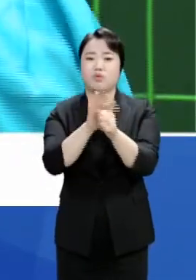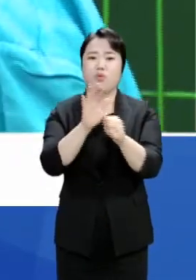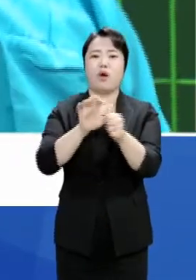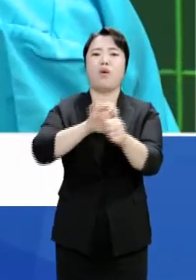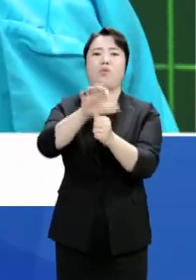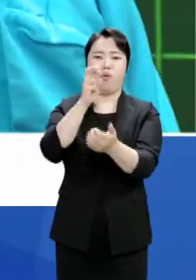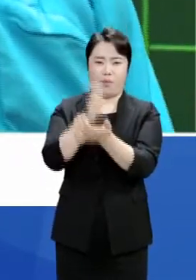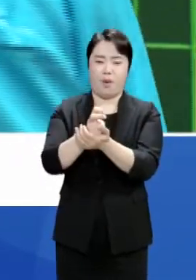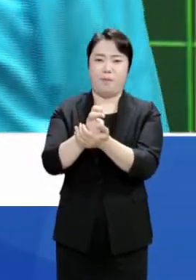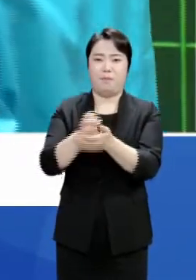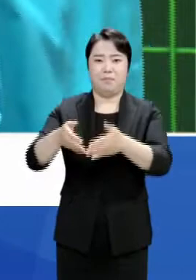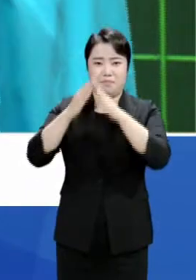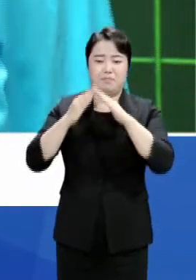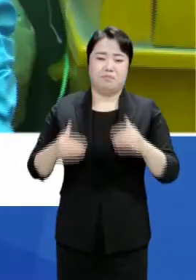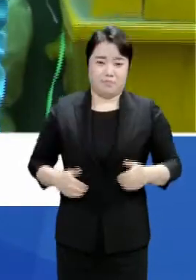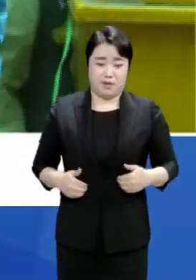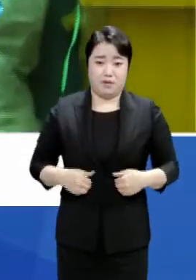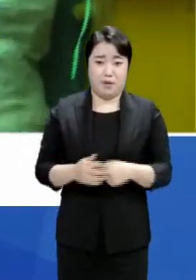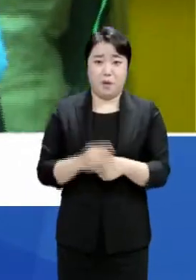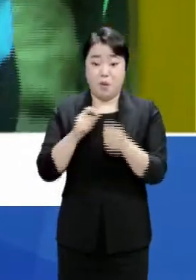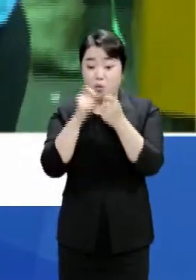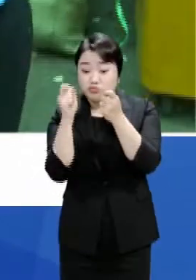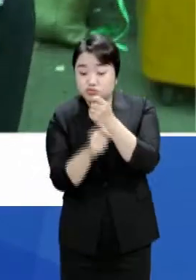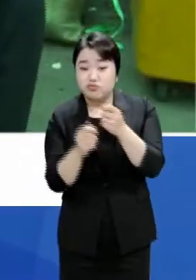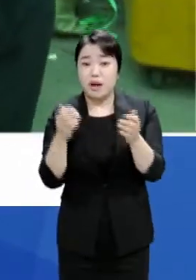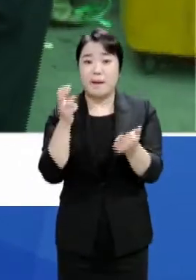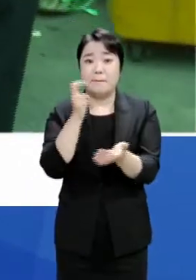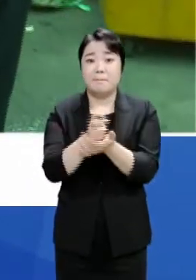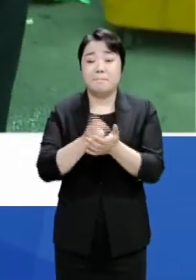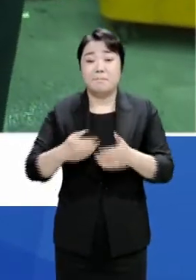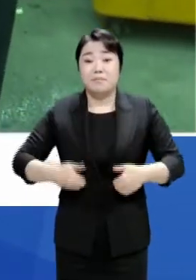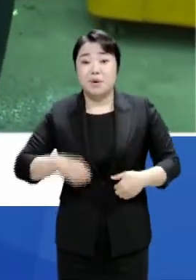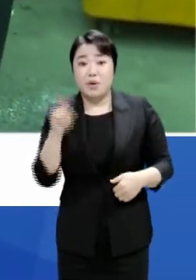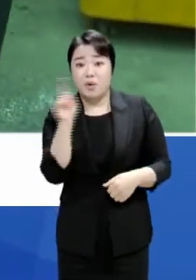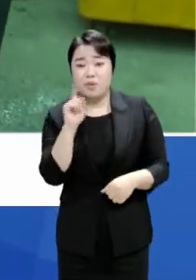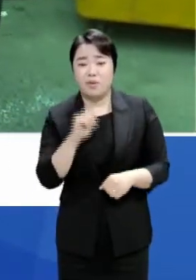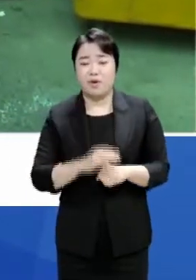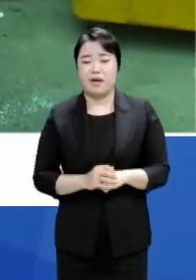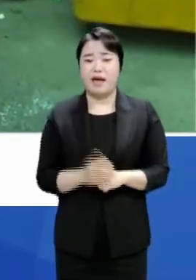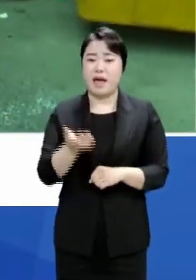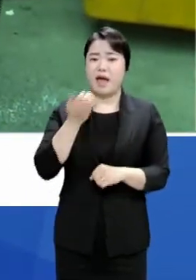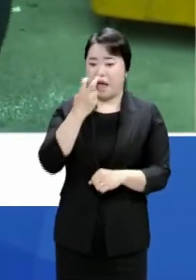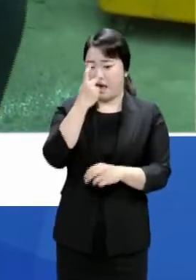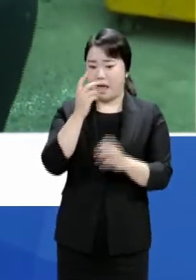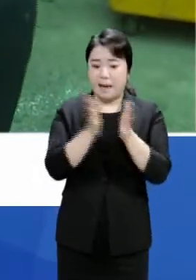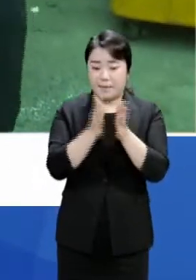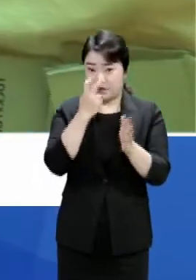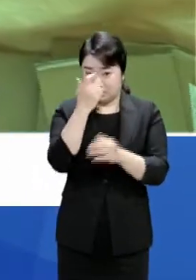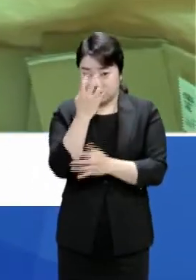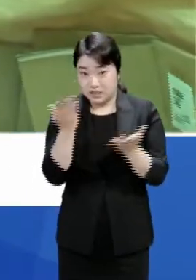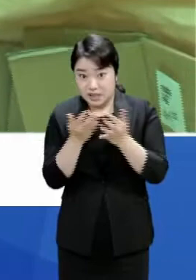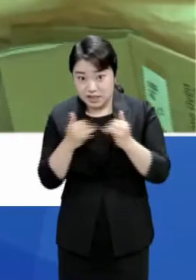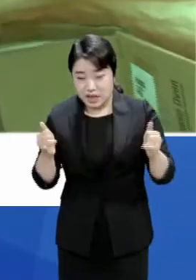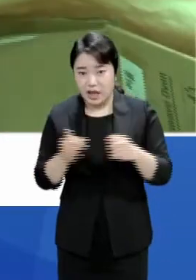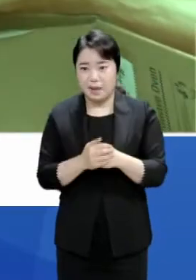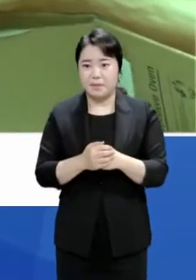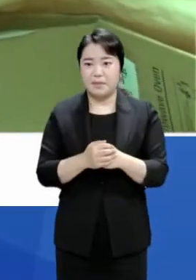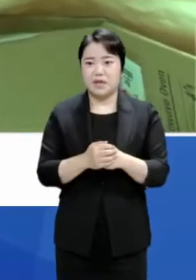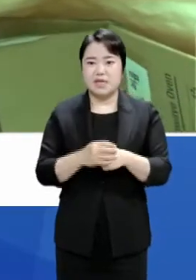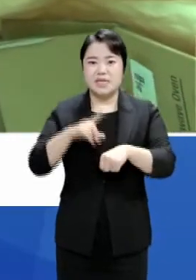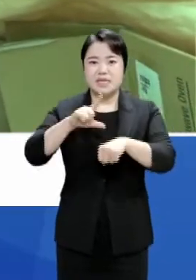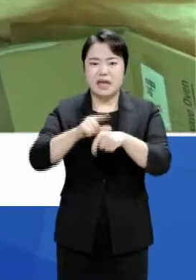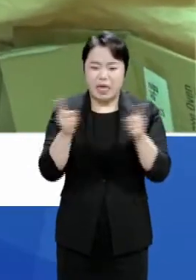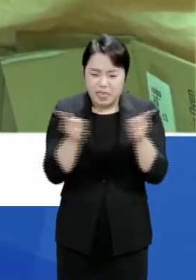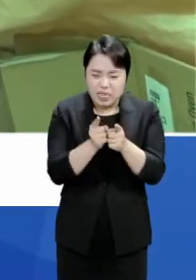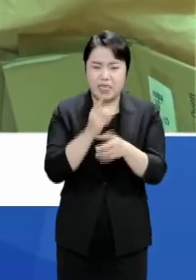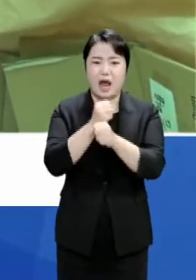굉장히 많이 방지될 수 있다고 보고, 추가적으로 하나 더 필요한 게 있는데요. 그러니까 지금 사실은 아파트 경비 노동자들이 초단기 계약이라고